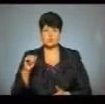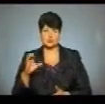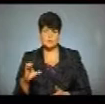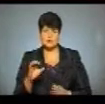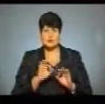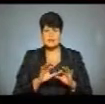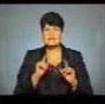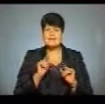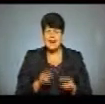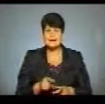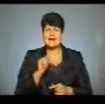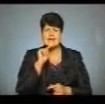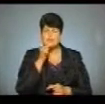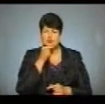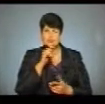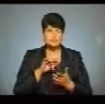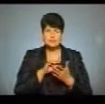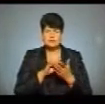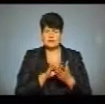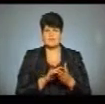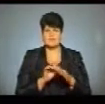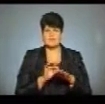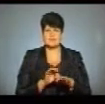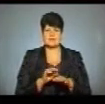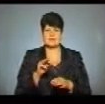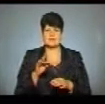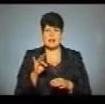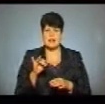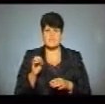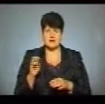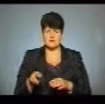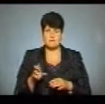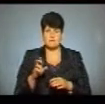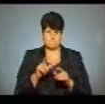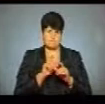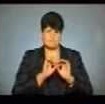економно подорожувати та вести тревел-блог в Інстаграмі. На зустріч з хлопцем